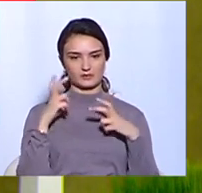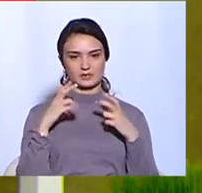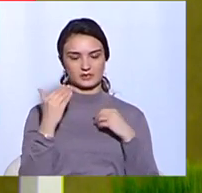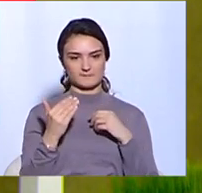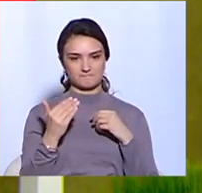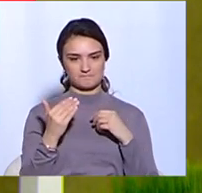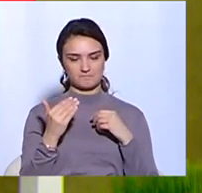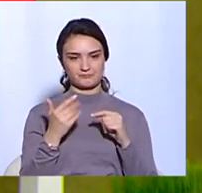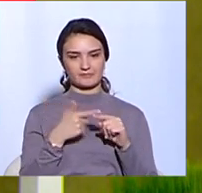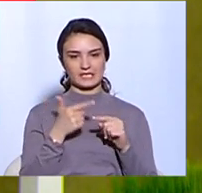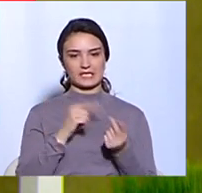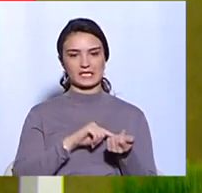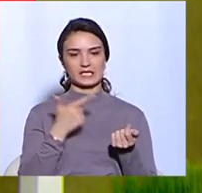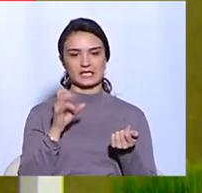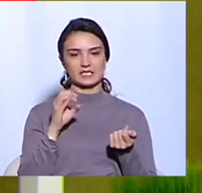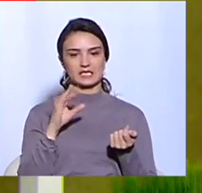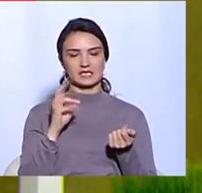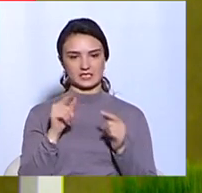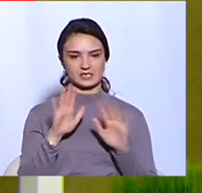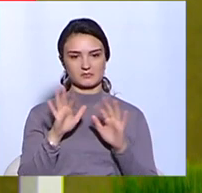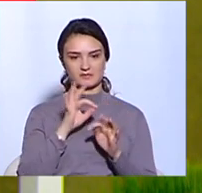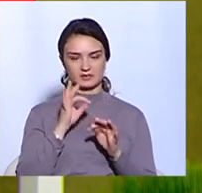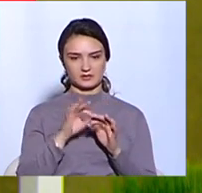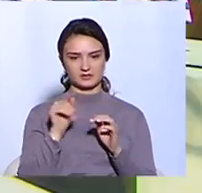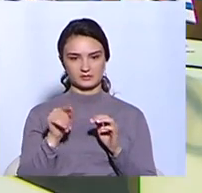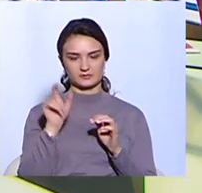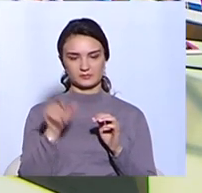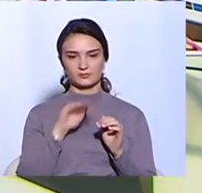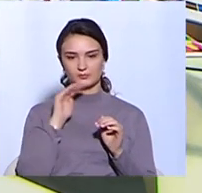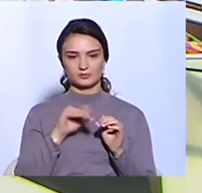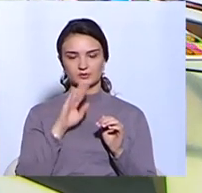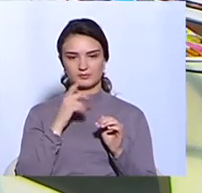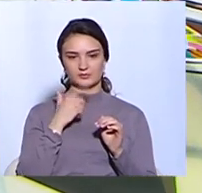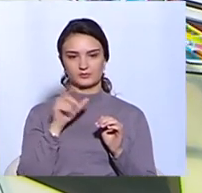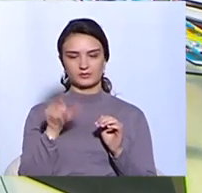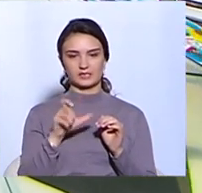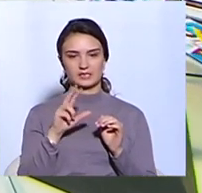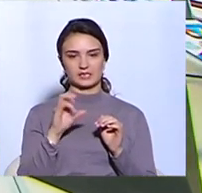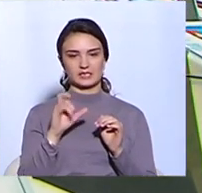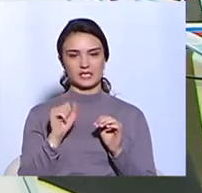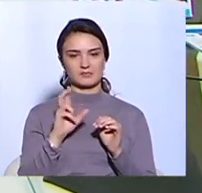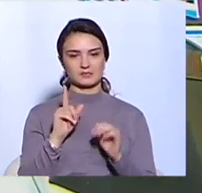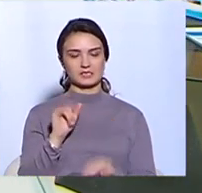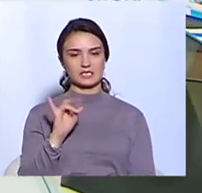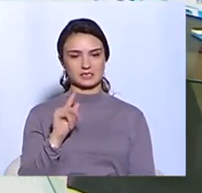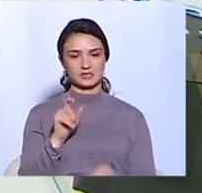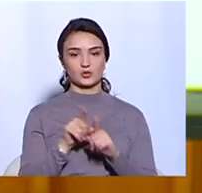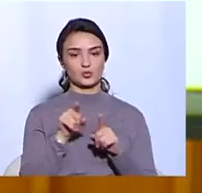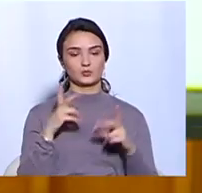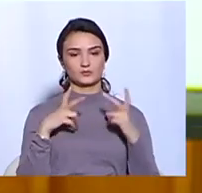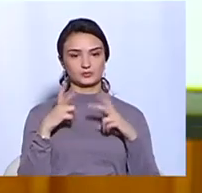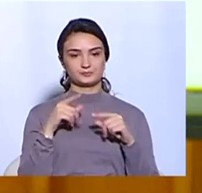უნივერსიტეტის გენეტიკის დეპარტამენტის ხელმძღვანელი ნეიროგენეტიკოსი პროფესორი ქალბატონი ელენე აბზიანიძე და ამავე